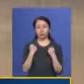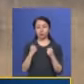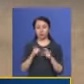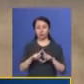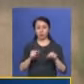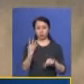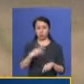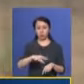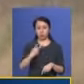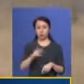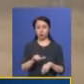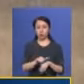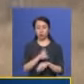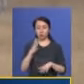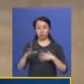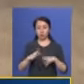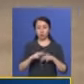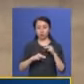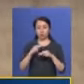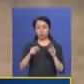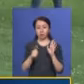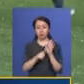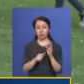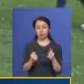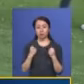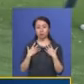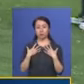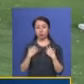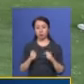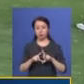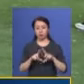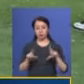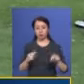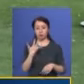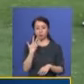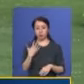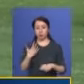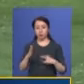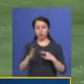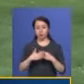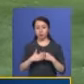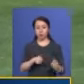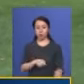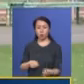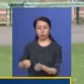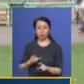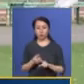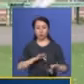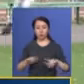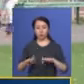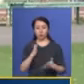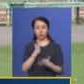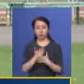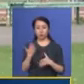а также 43 уличных тренажера. Идет строительство 6 физкультурно-оздоровительных комплексов и 5 крытых хоккейных кортов. Данные мероприятия